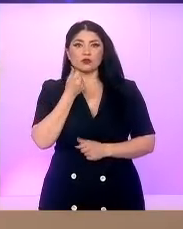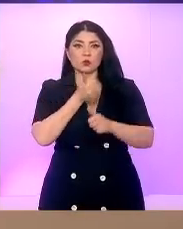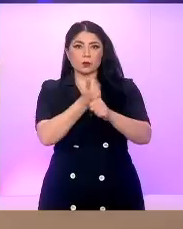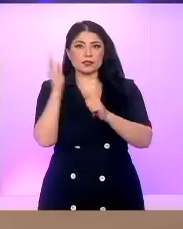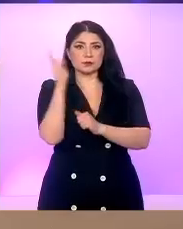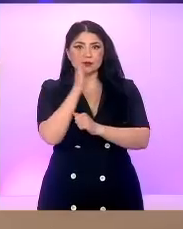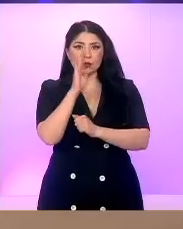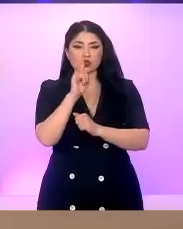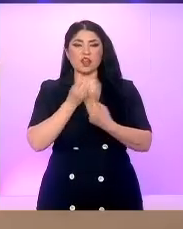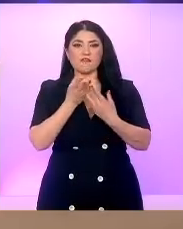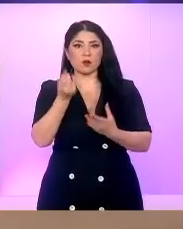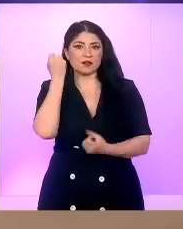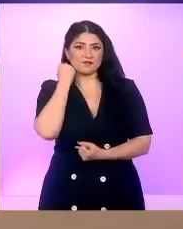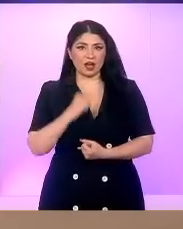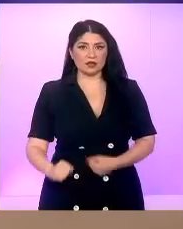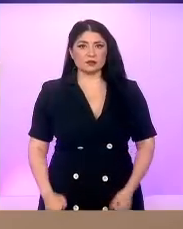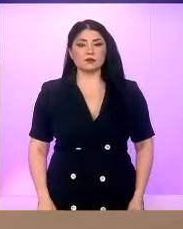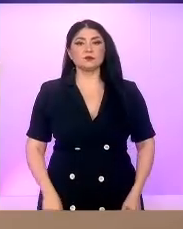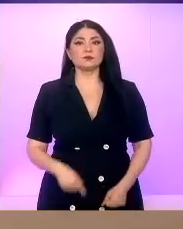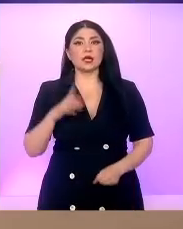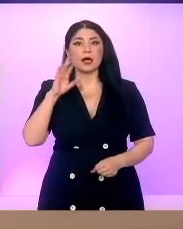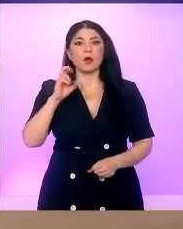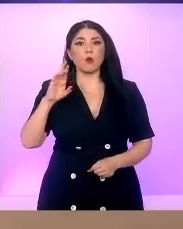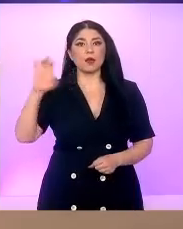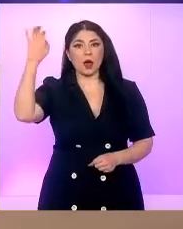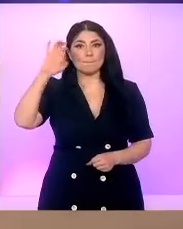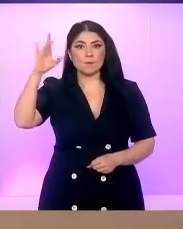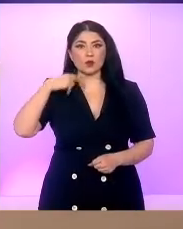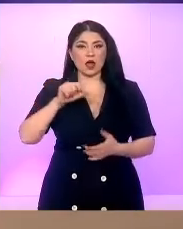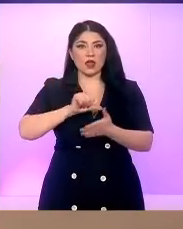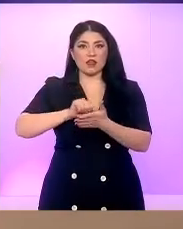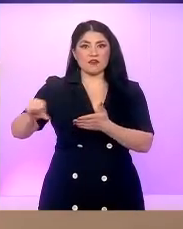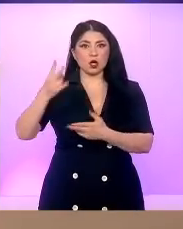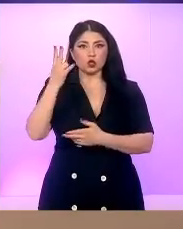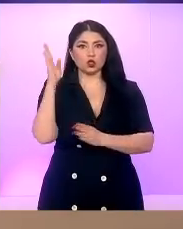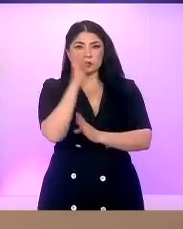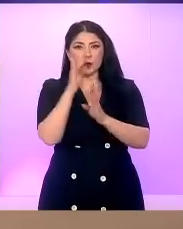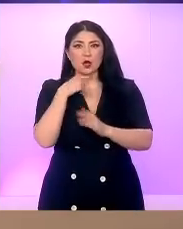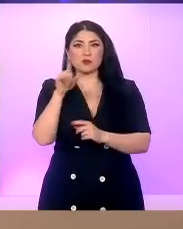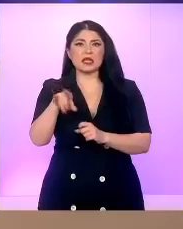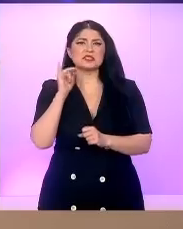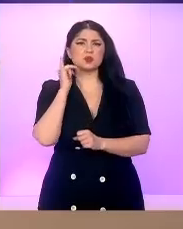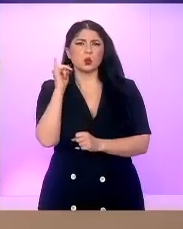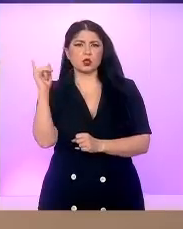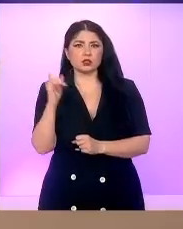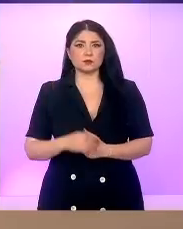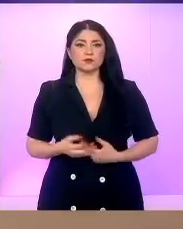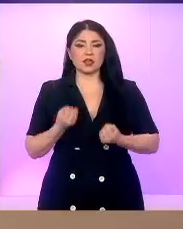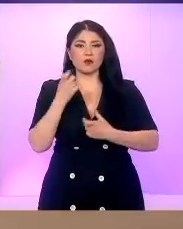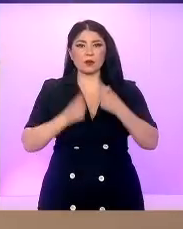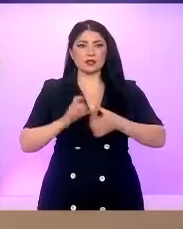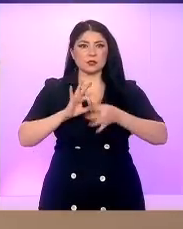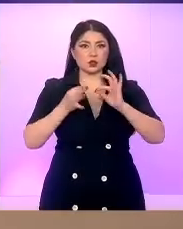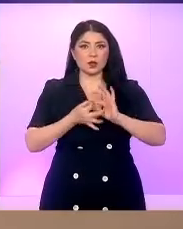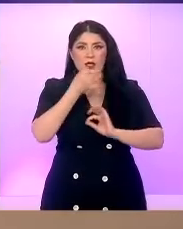vizorul spionilor și al dezinformării. De altfel, Republica Moldova a expulzat doi spioni care se dădeau drept turiști. Detalii despre